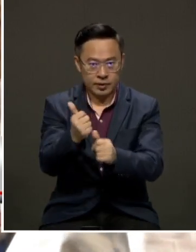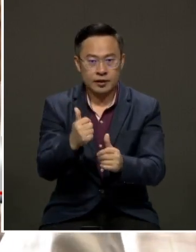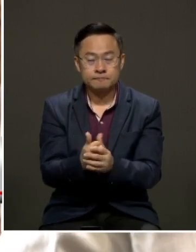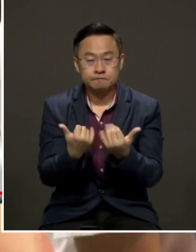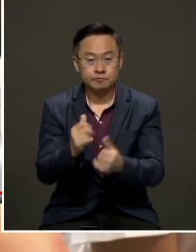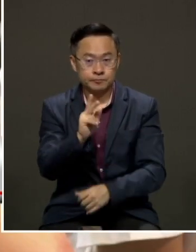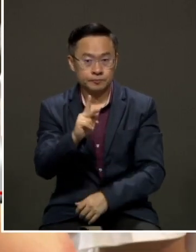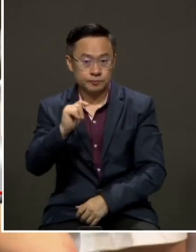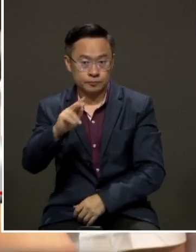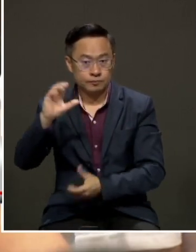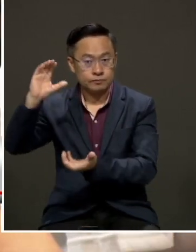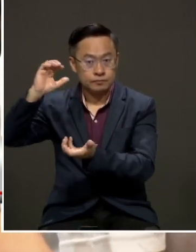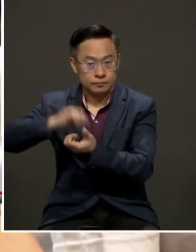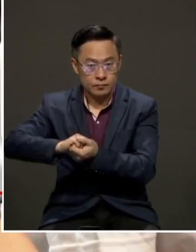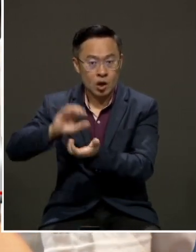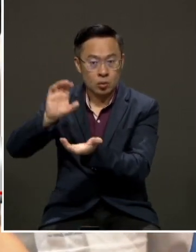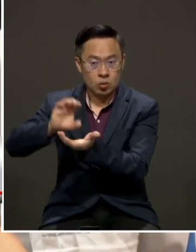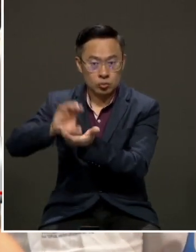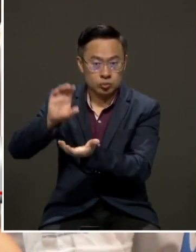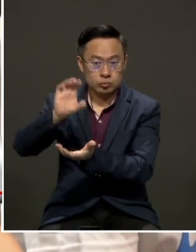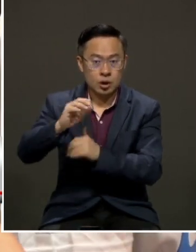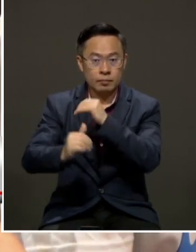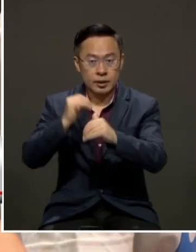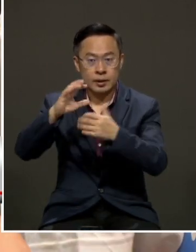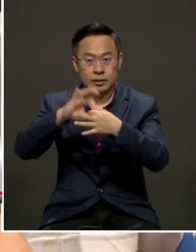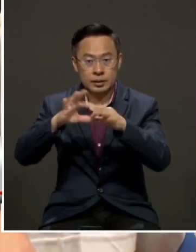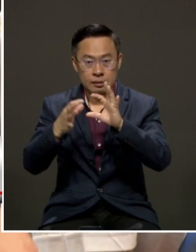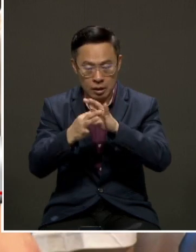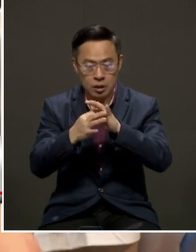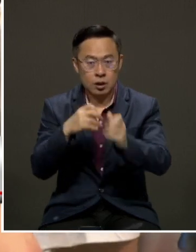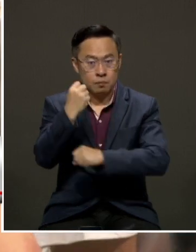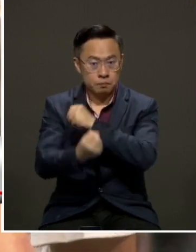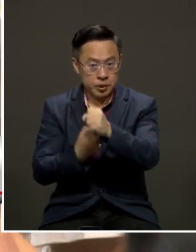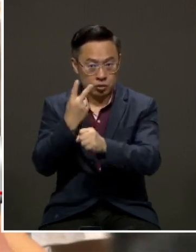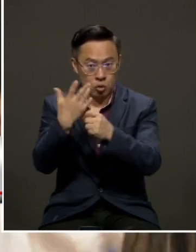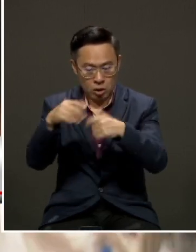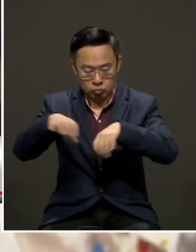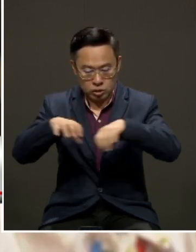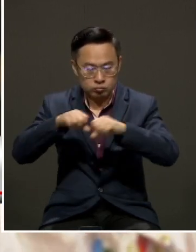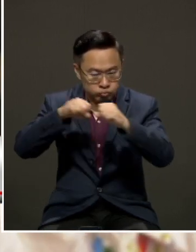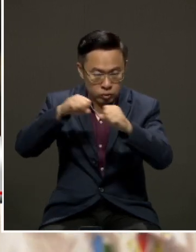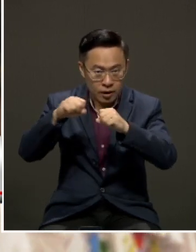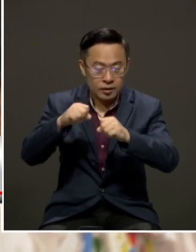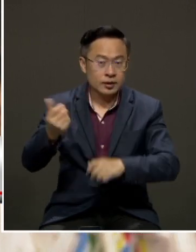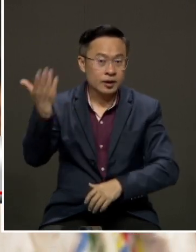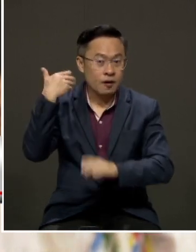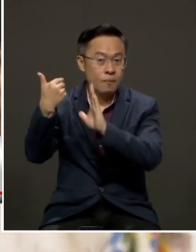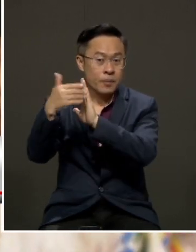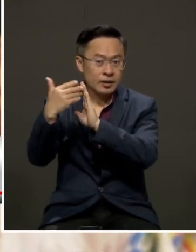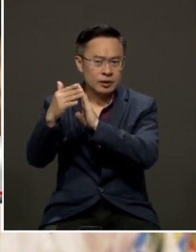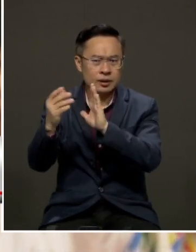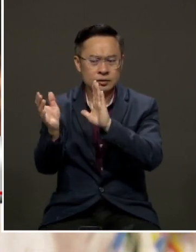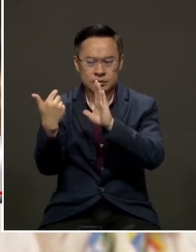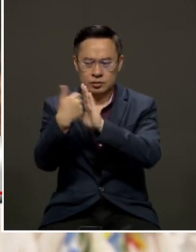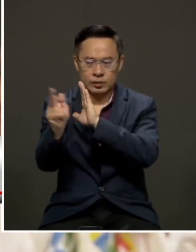ทุนพัฒนาการกีฬาแห่งชาติในการดำเนินการขึ้นเป็นปีที่2แล้วค่ะซึ่งก่อนหน้านี้ได้ไปจัดกันที่ภาคอีสานก็คือจังหวัดกาฬ